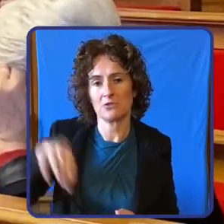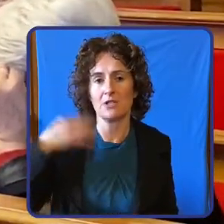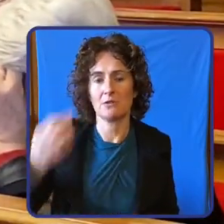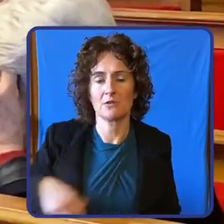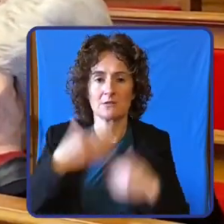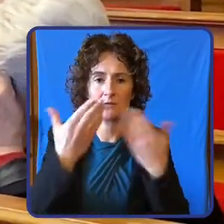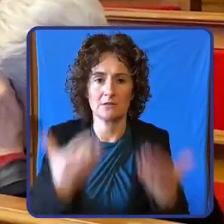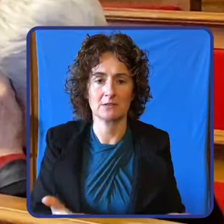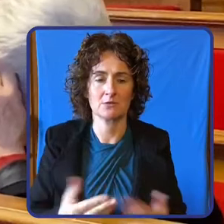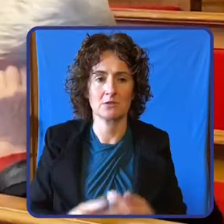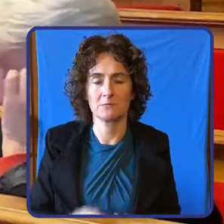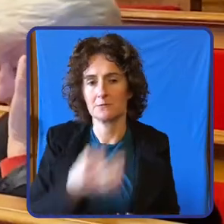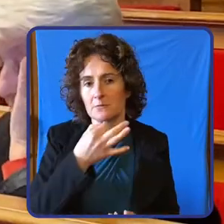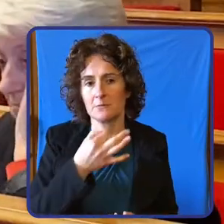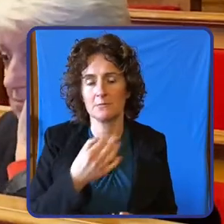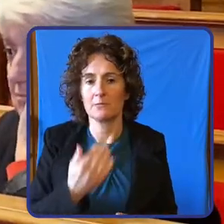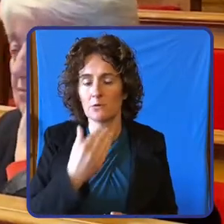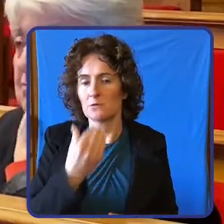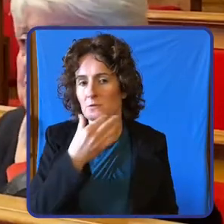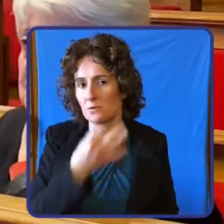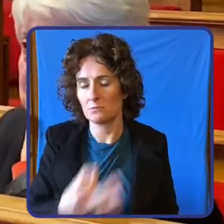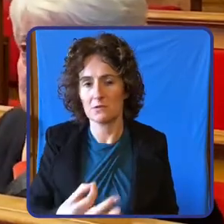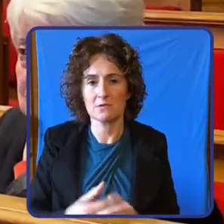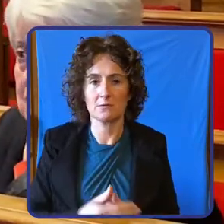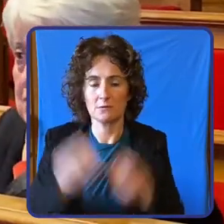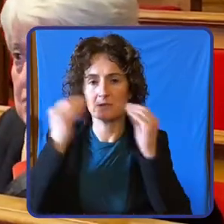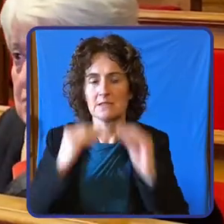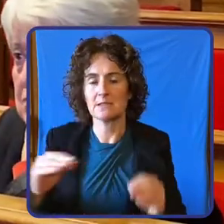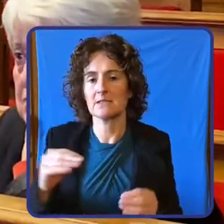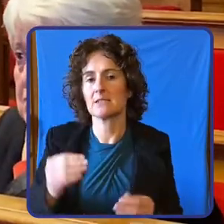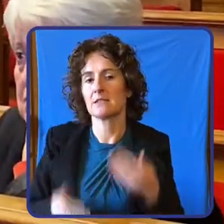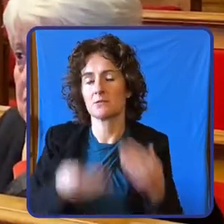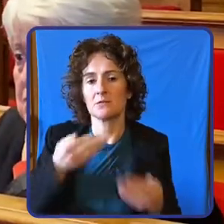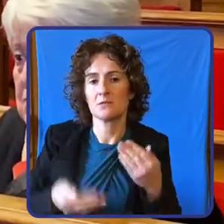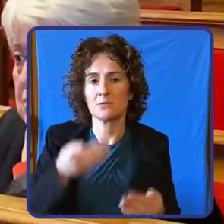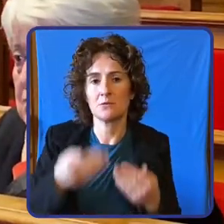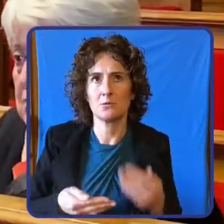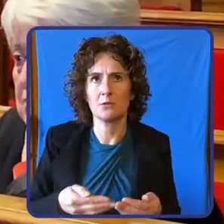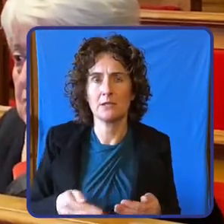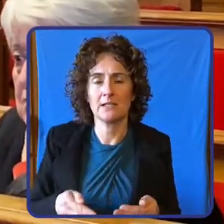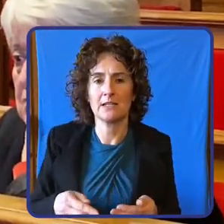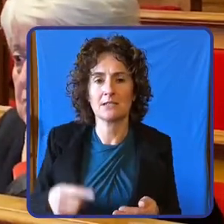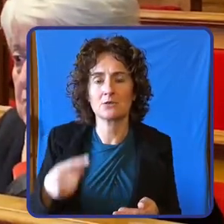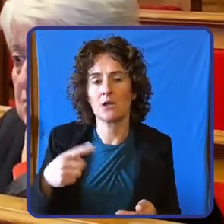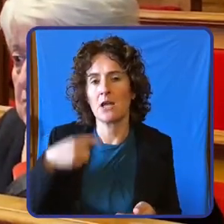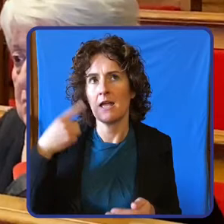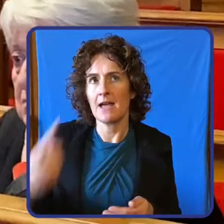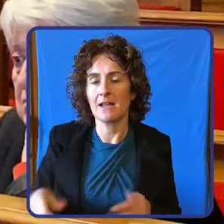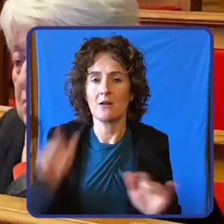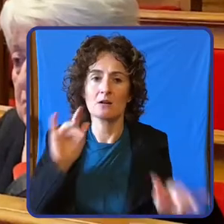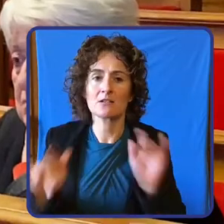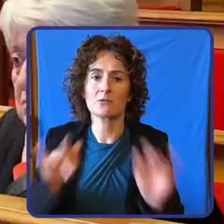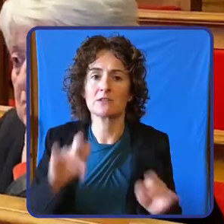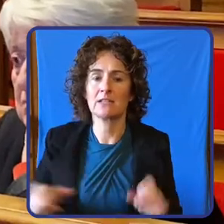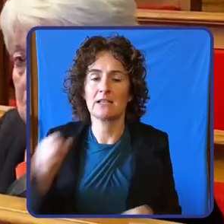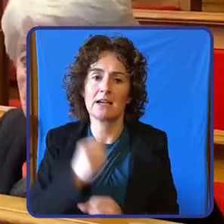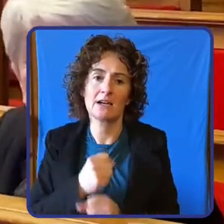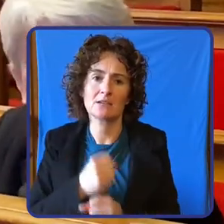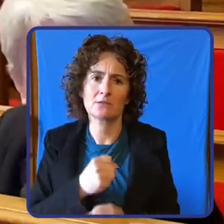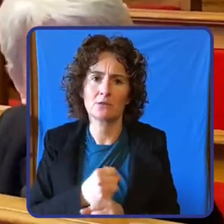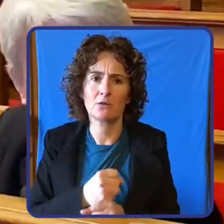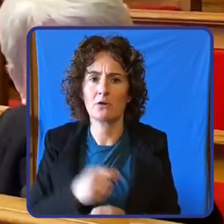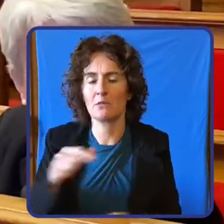Köszönöm szépen a szót, tisztelt polgármester úr, tisztelt képviselőtestület. Elhangzott itt pár dolog, amivel kapcsolatban röviden a gondolataimat